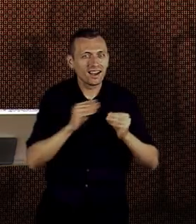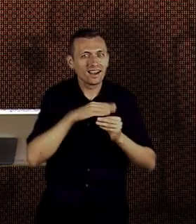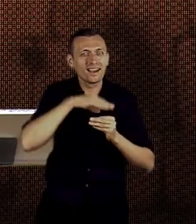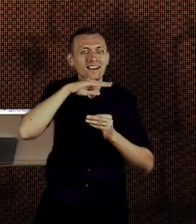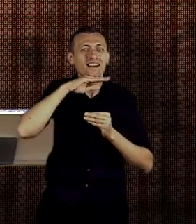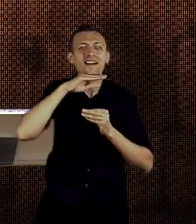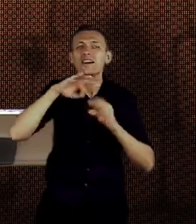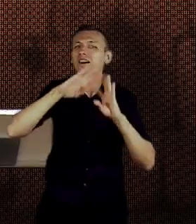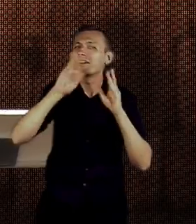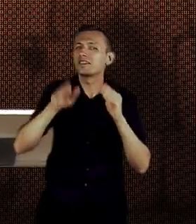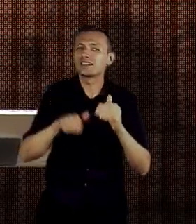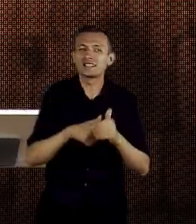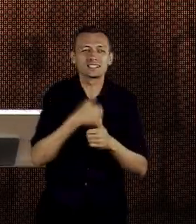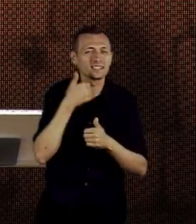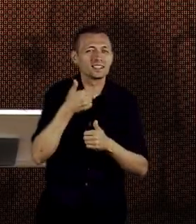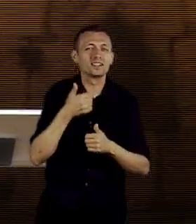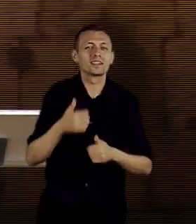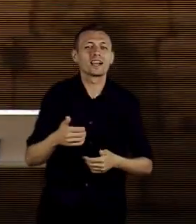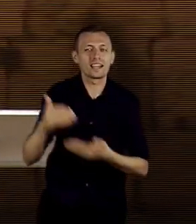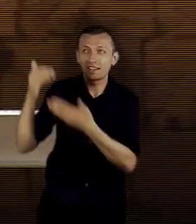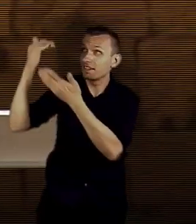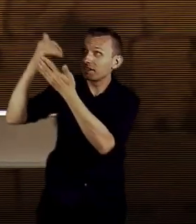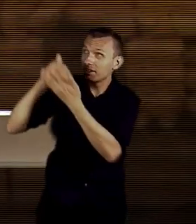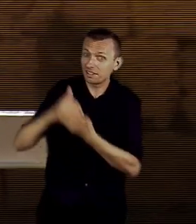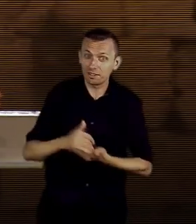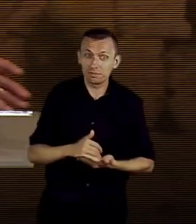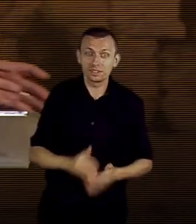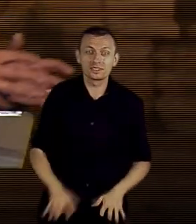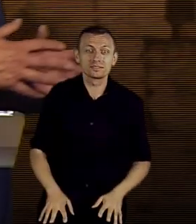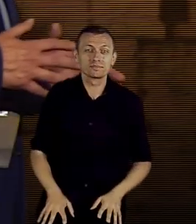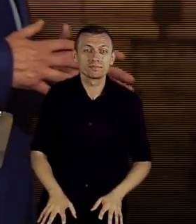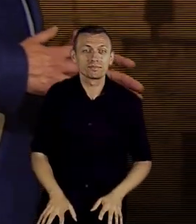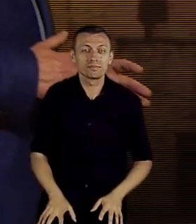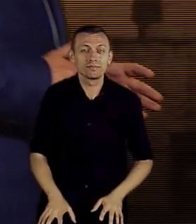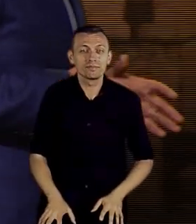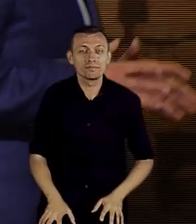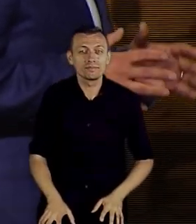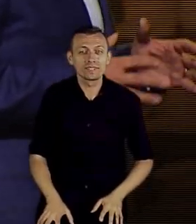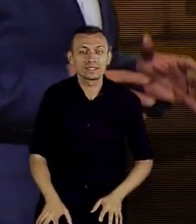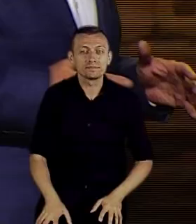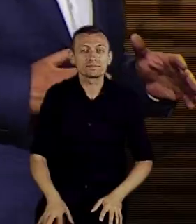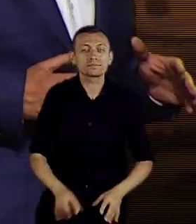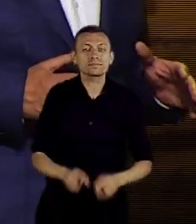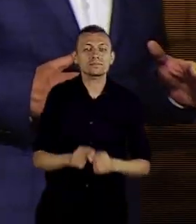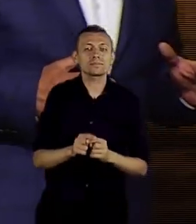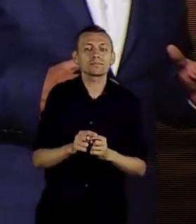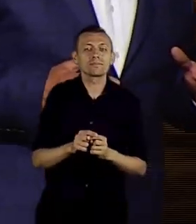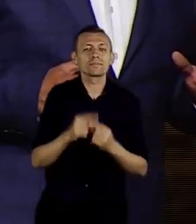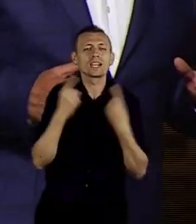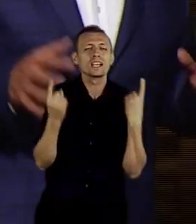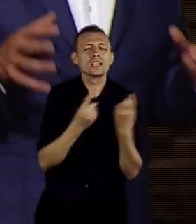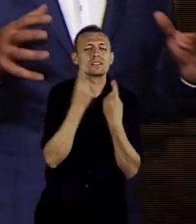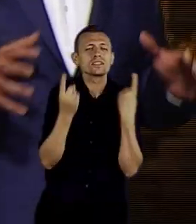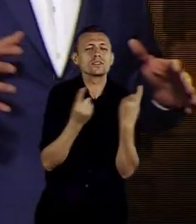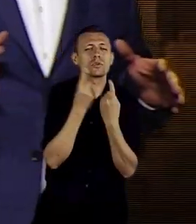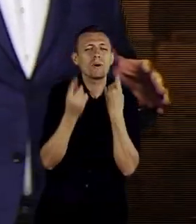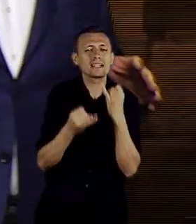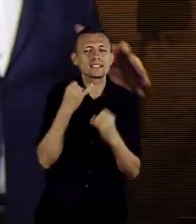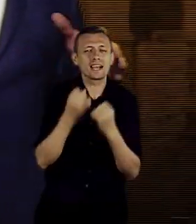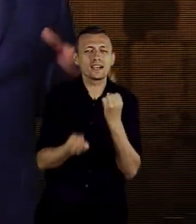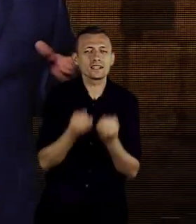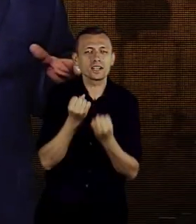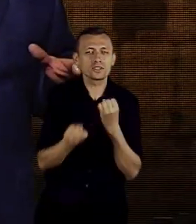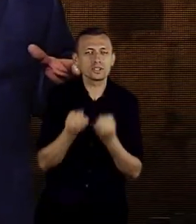możemy sami przed sobą i przed Bogiem odpowiedzieć na najtrudniejsze pytanie wiary. Czy jesteś